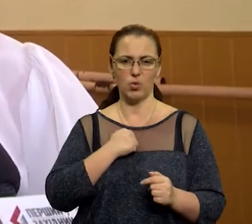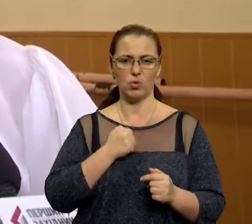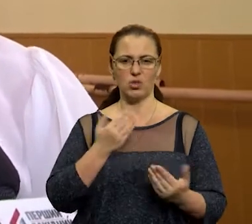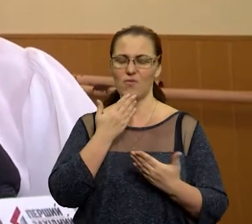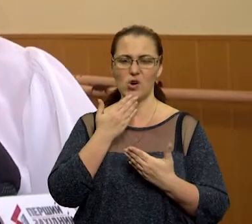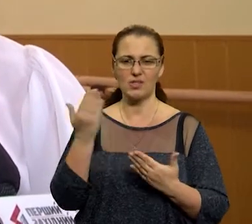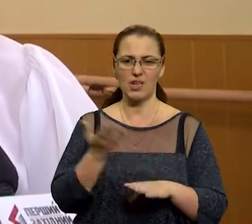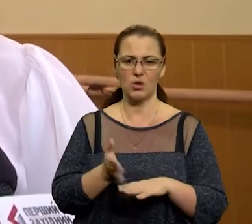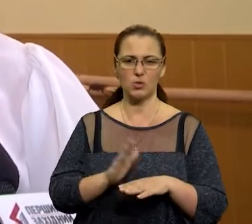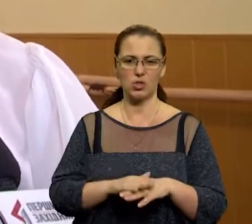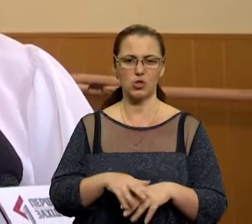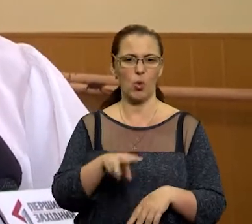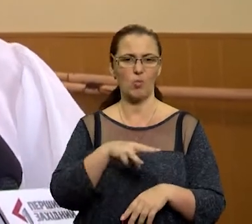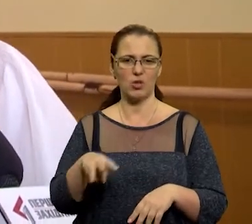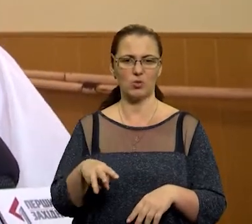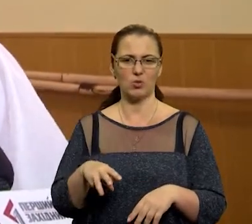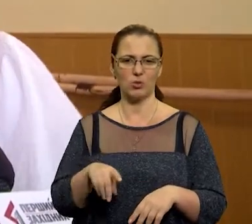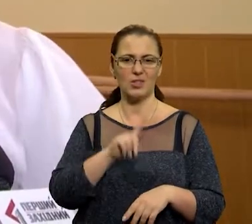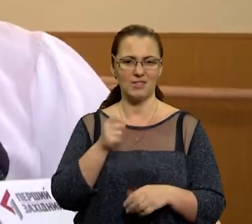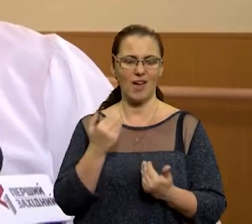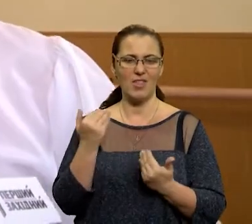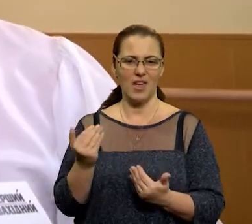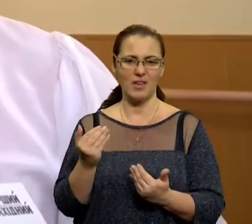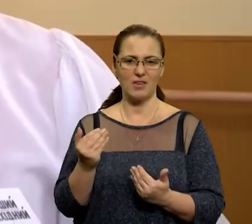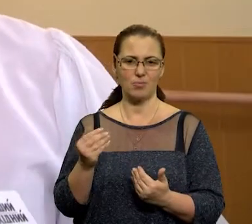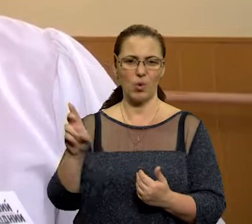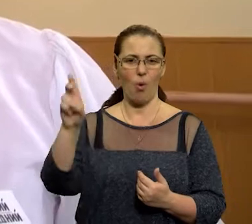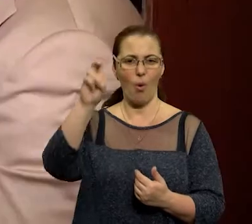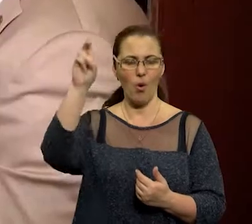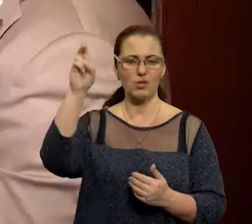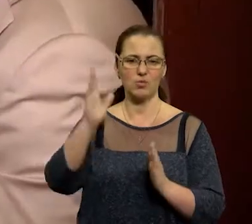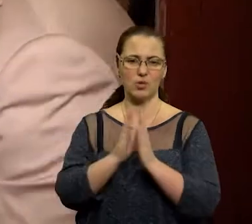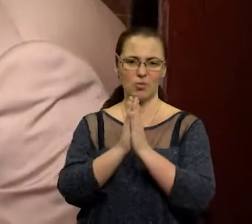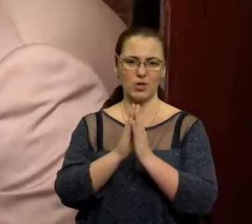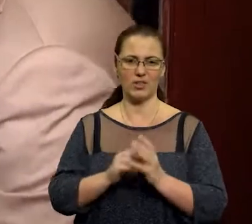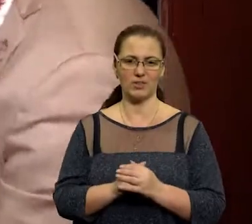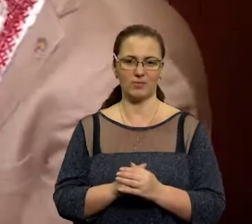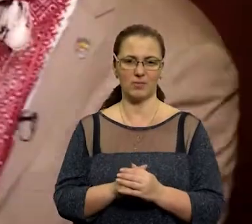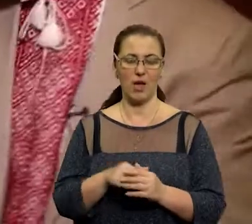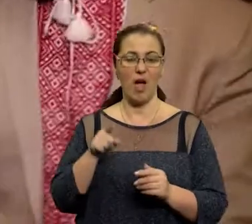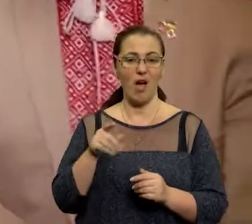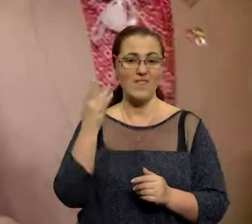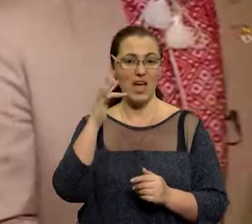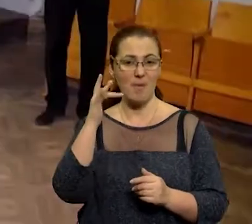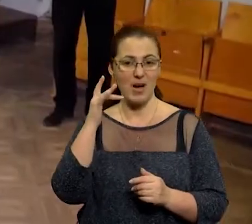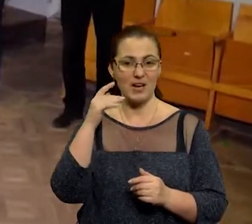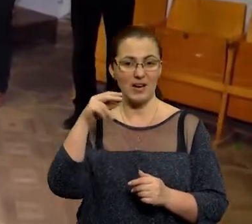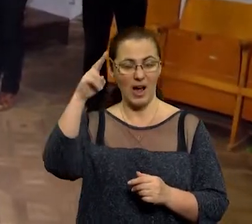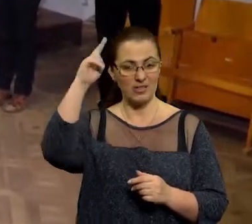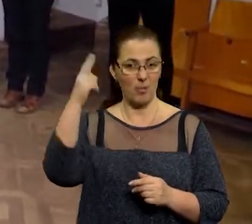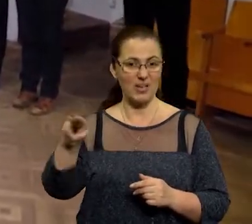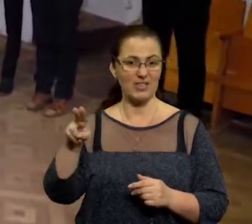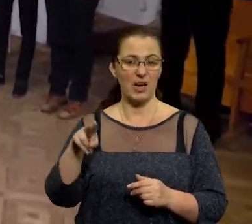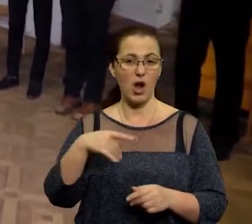тяжку минуту. За неї Господа моліть. Девід – американець мексиканського походження і